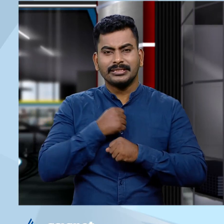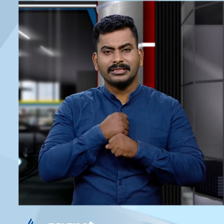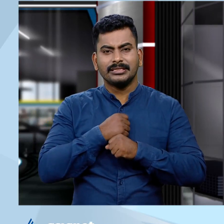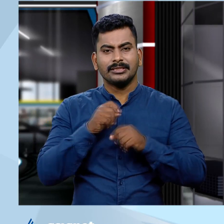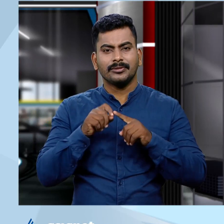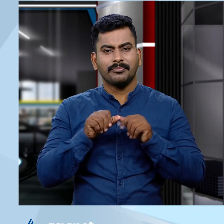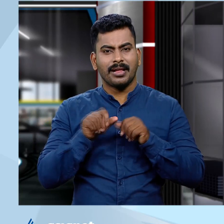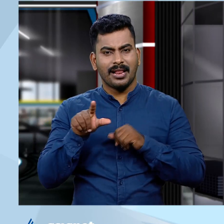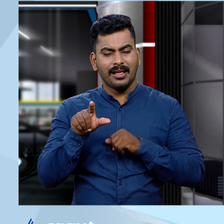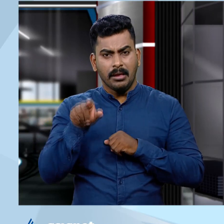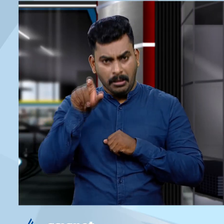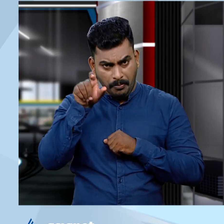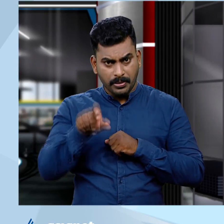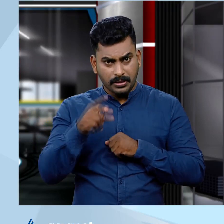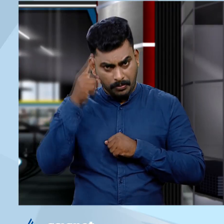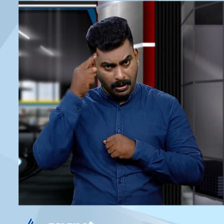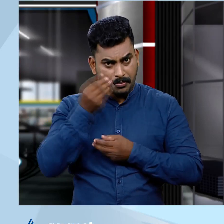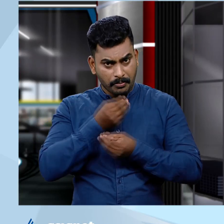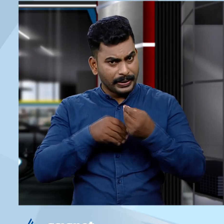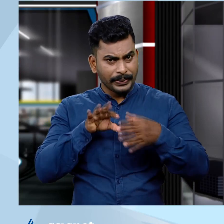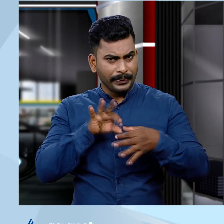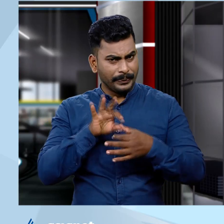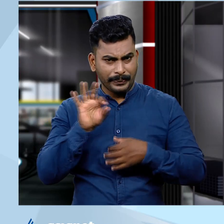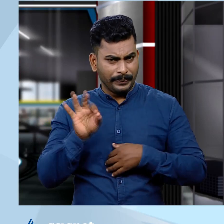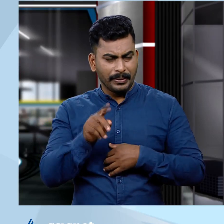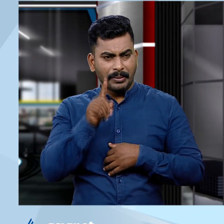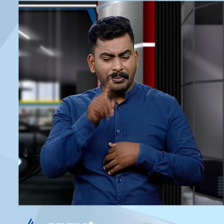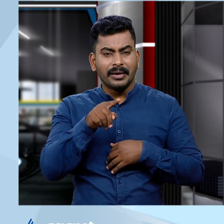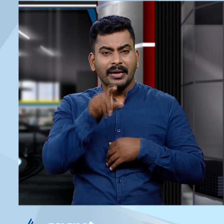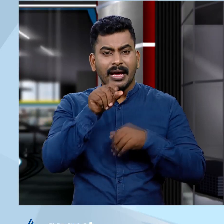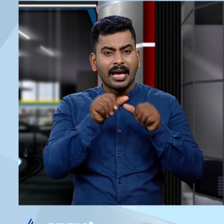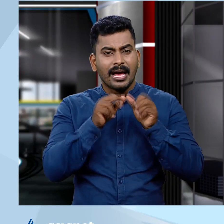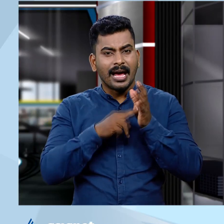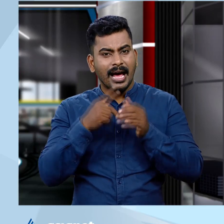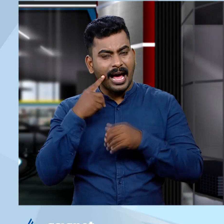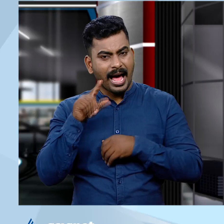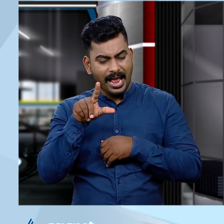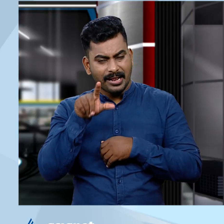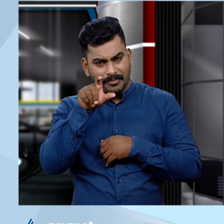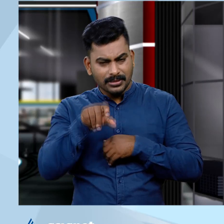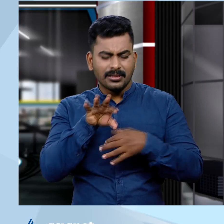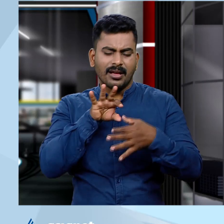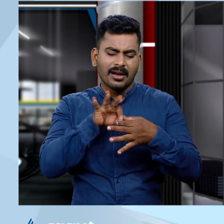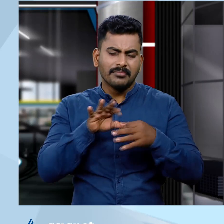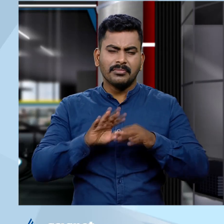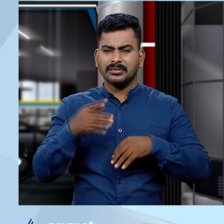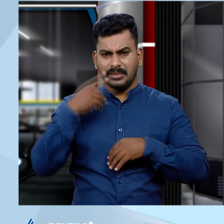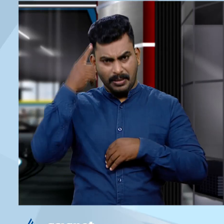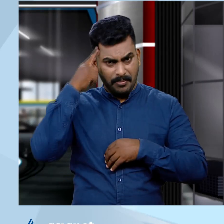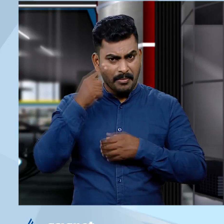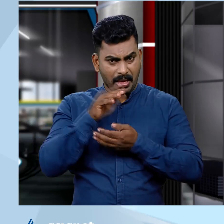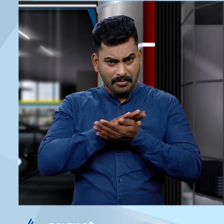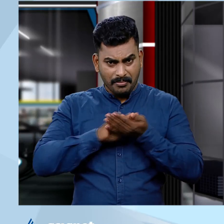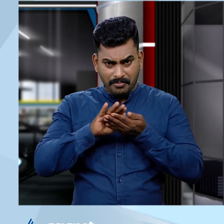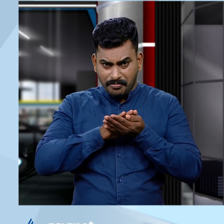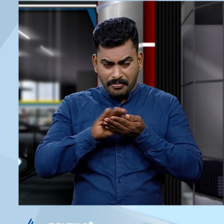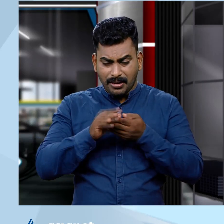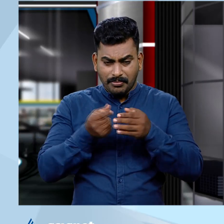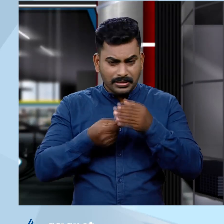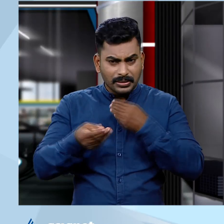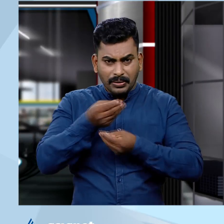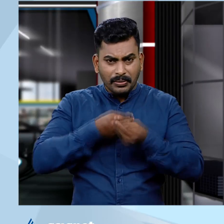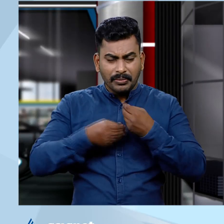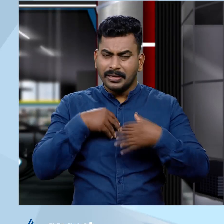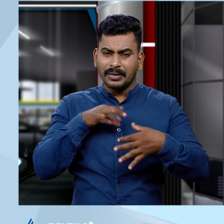കസ്റ്റമർ അനിൽകുമാറുമായി ബന്ധപ്പെട്ടാണ് ഇഡിയുടെ ചോദ്യം ചെയ്യലെന്ന് ഗോകുലം ഗോപാലൻ പ്രതികരിച്ചു. കരുവന്നൂർ കേസുമായി നേരിട്ട് ബന്ധമില്ല, അനിൽകുമാർ എന്തോ തെറ്റു